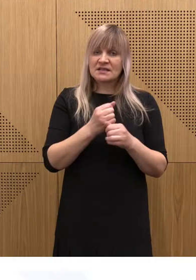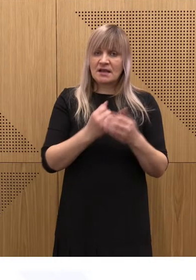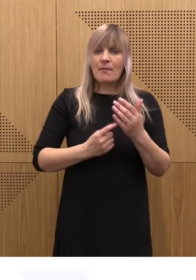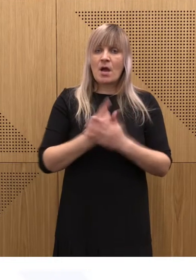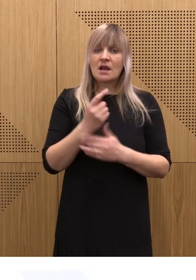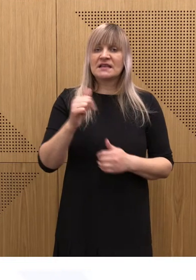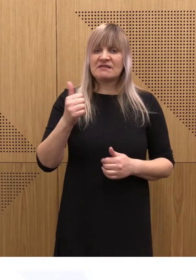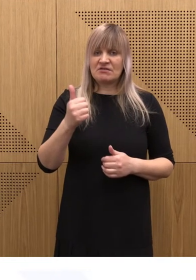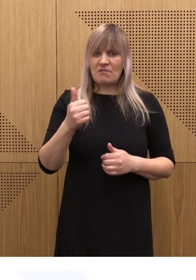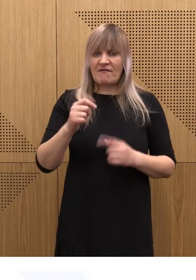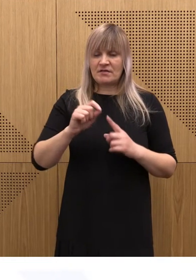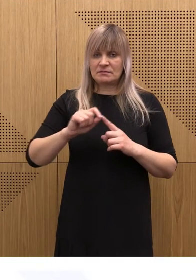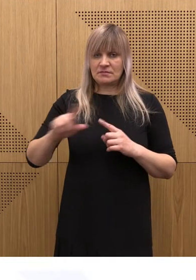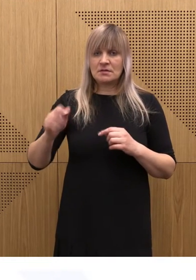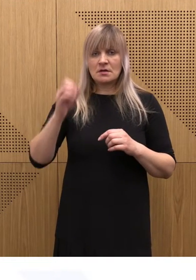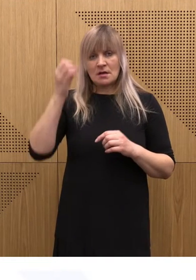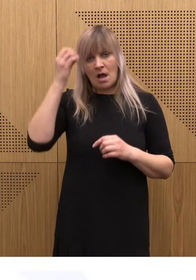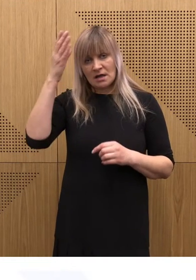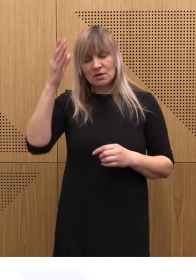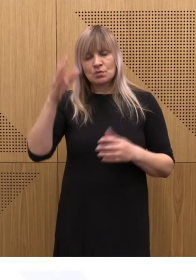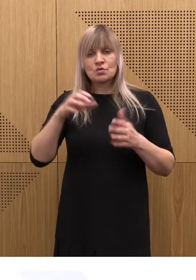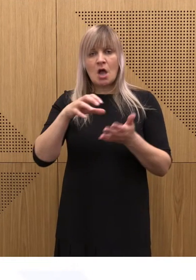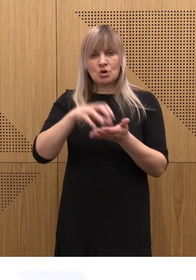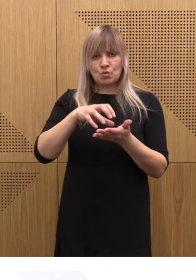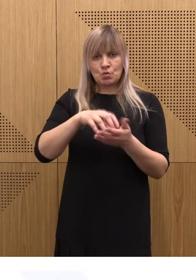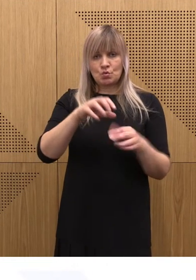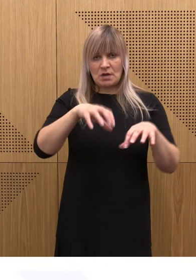alates esmaspäevast haridusasutustes.